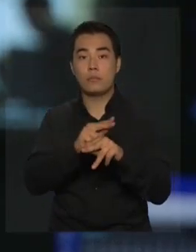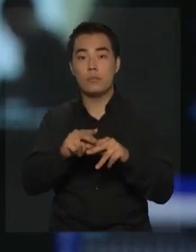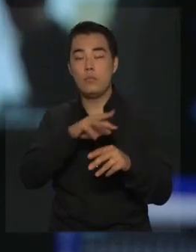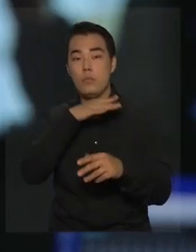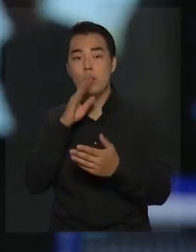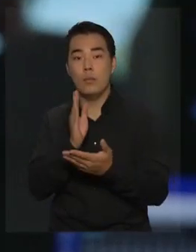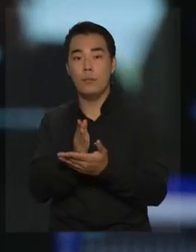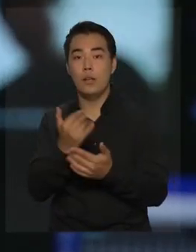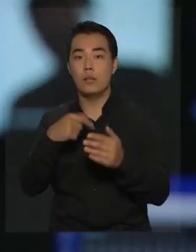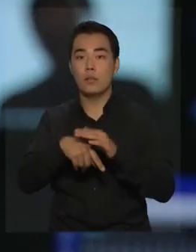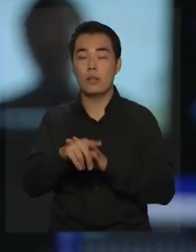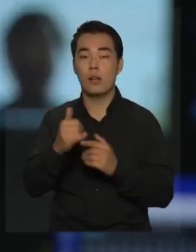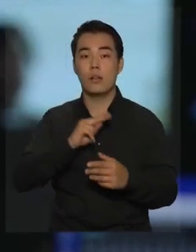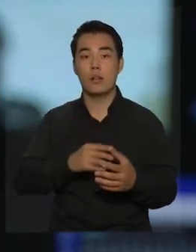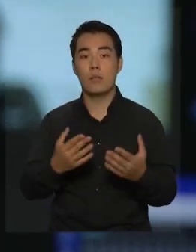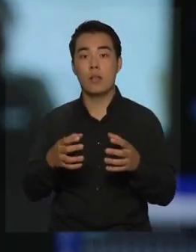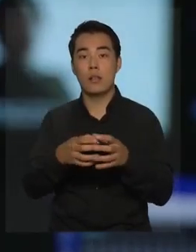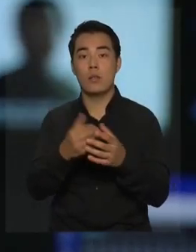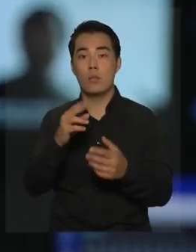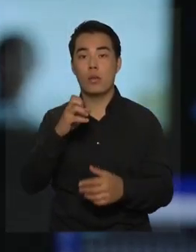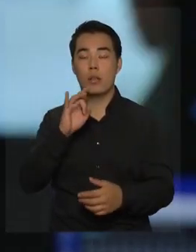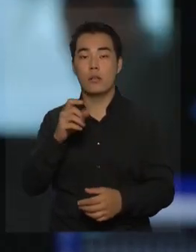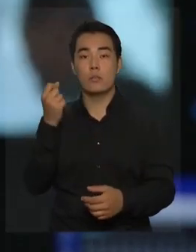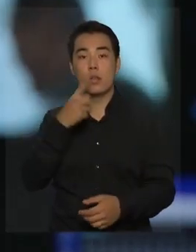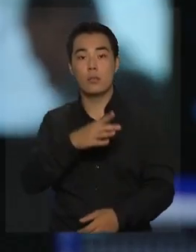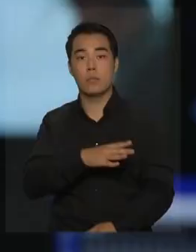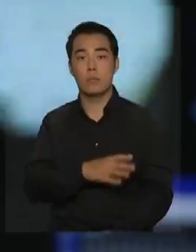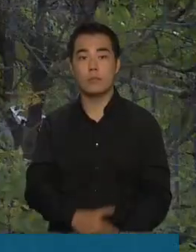көп. Солардың бірімен тілшіміз Мұхтар Өміртай жүздесіп қайтты.